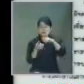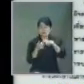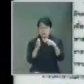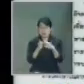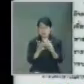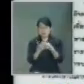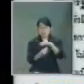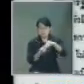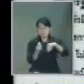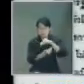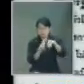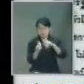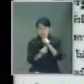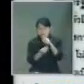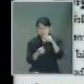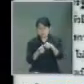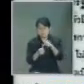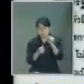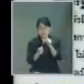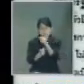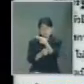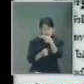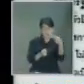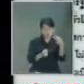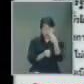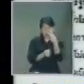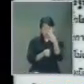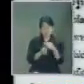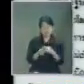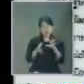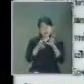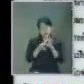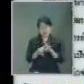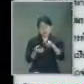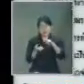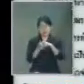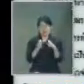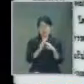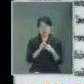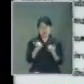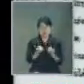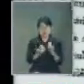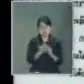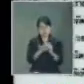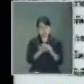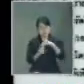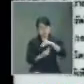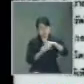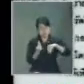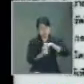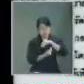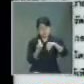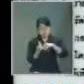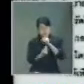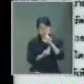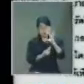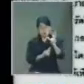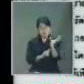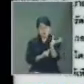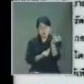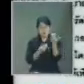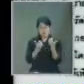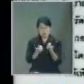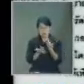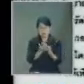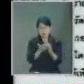กๆครับซึ่งเกิดจากภาวะเศรษฐกิจตกต่ำทั่วโลกแน่ท่านอิสระอย่